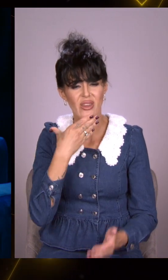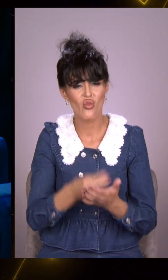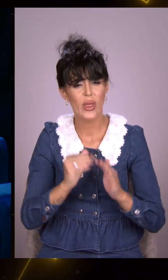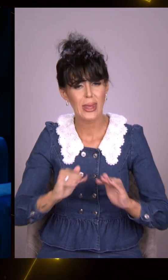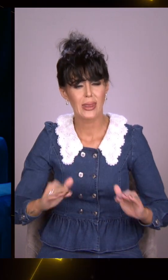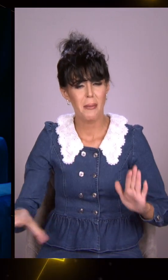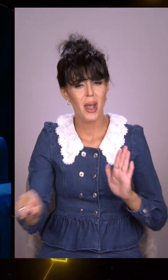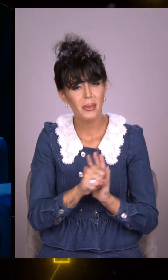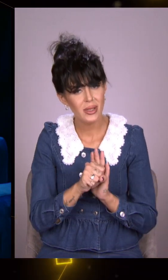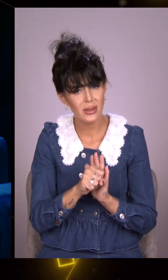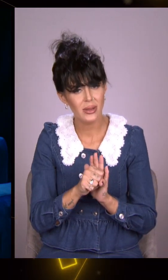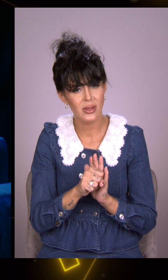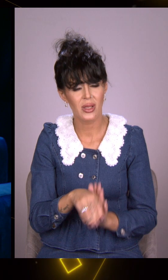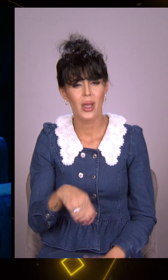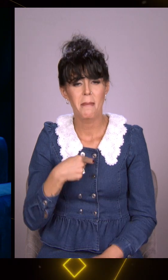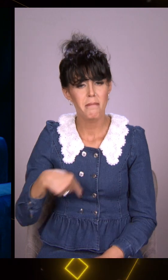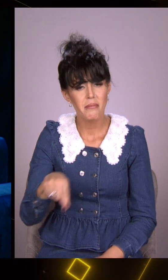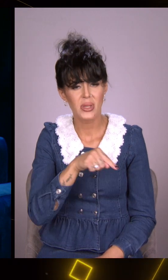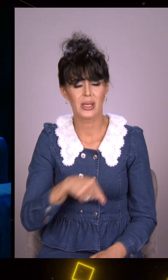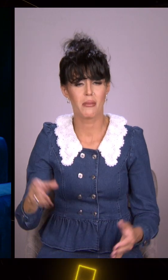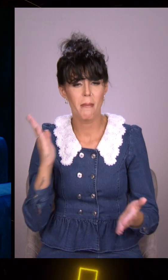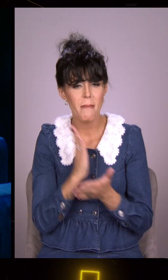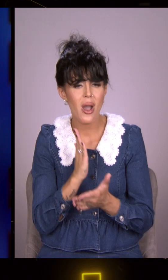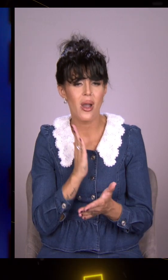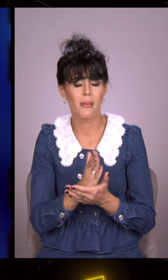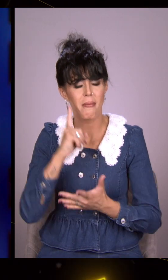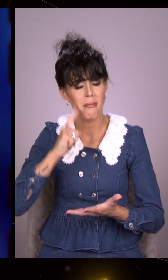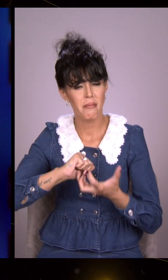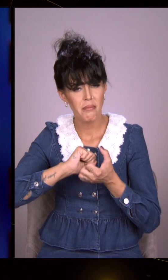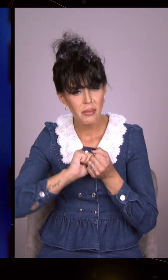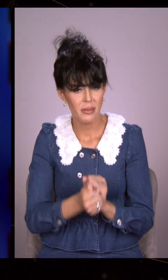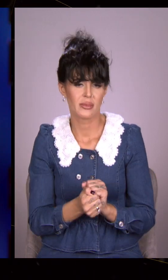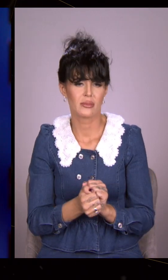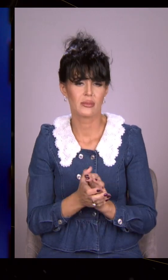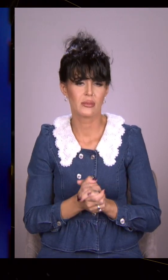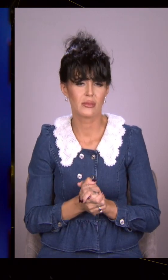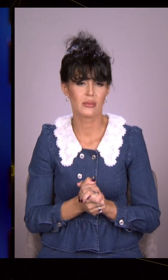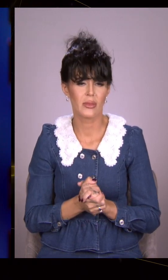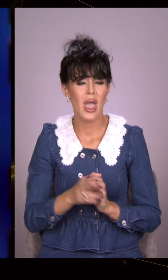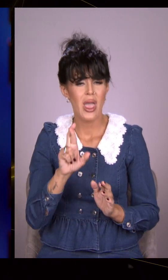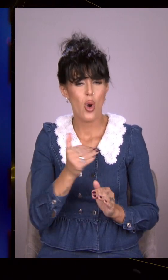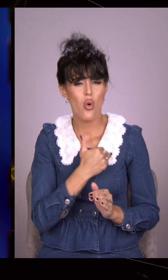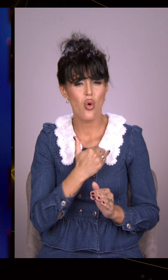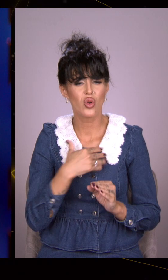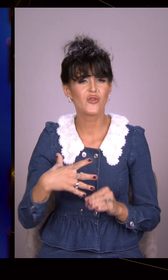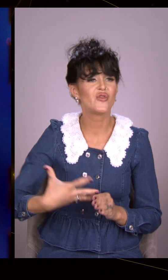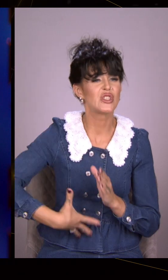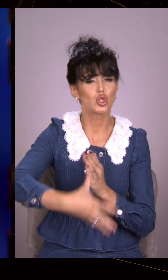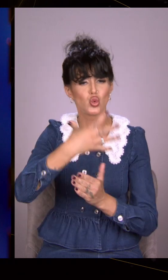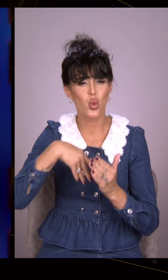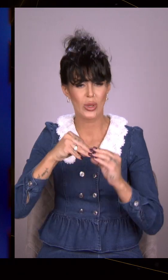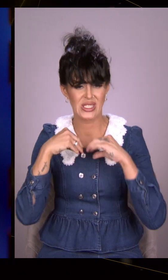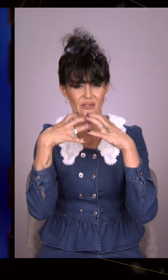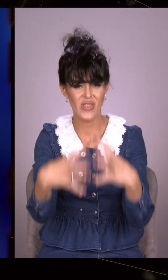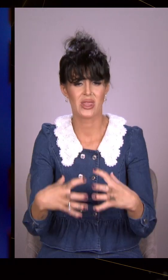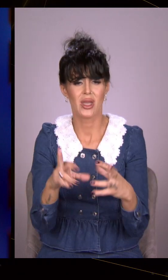Як ви сказали, ми маємо пам'ятати. Пам'ятати, і мені хочеться на весь світ кричати, що вони роблять